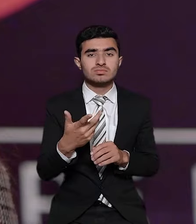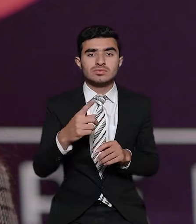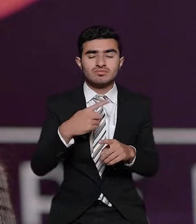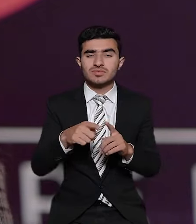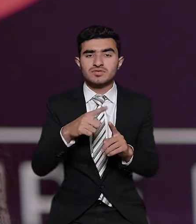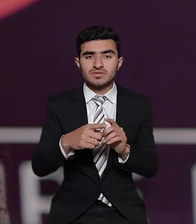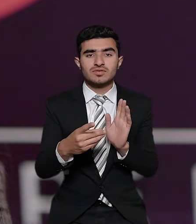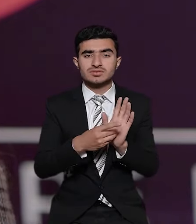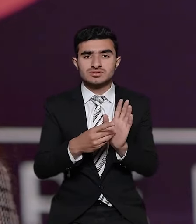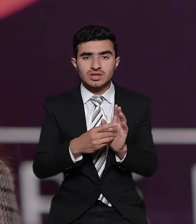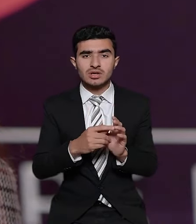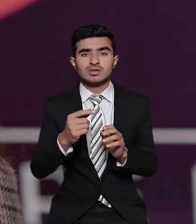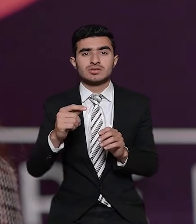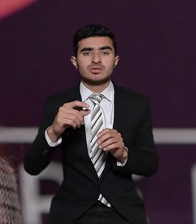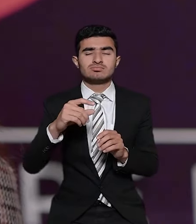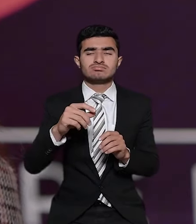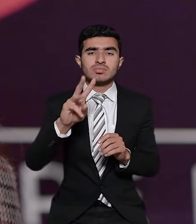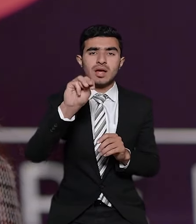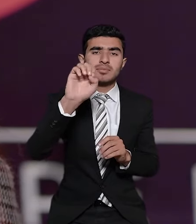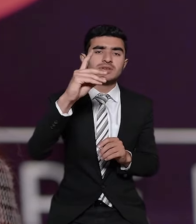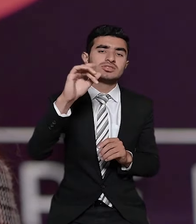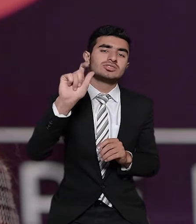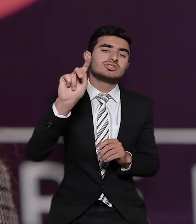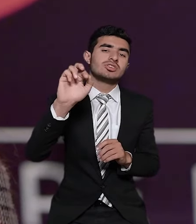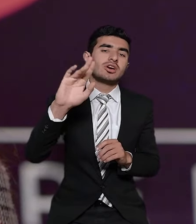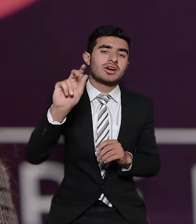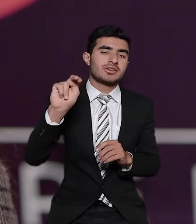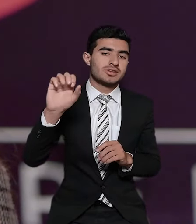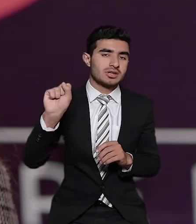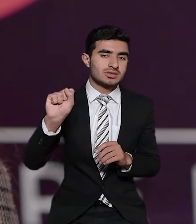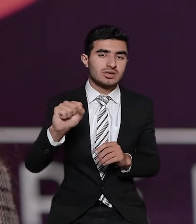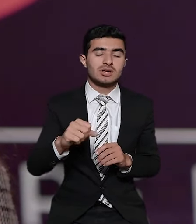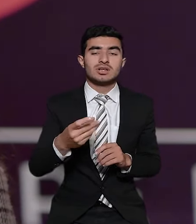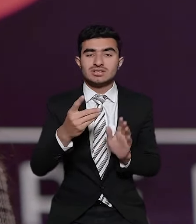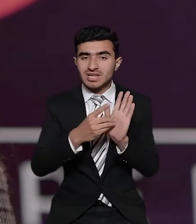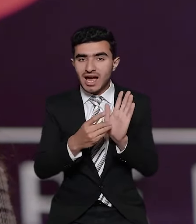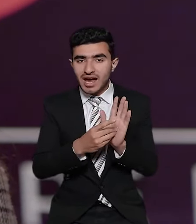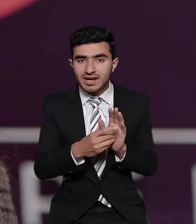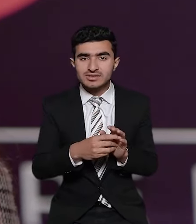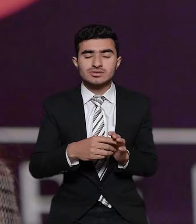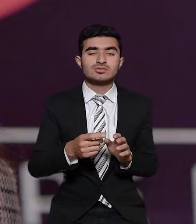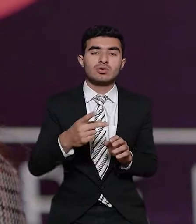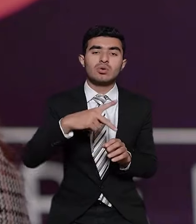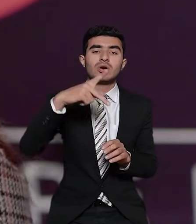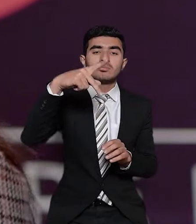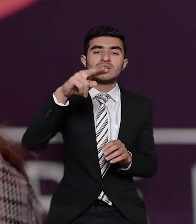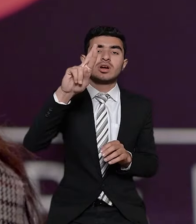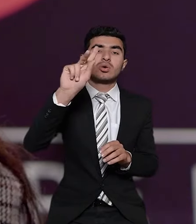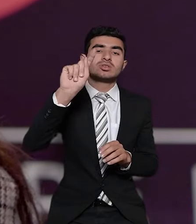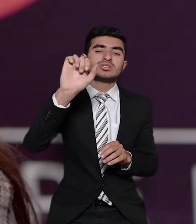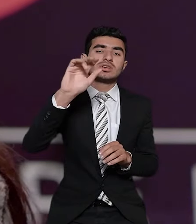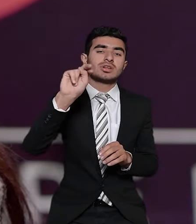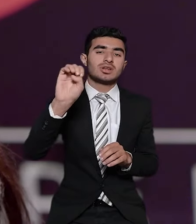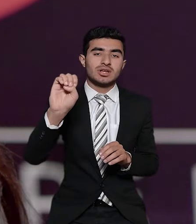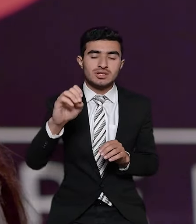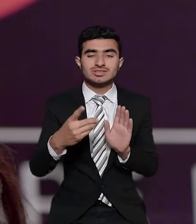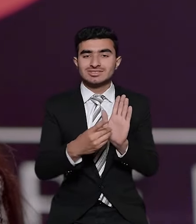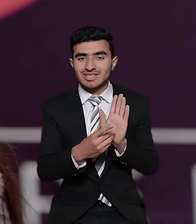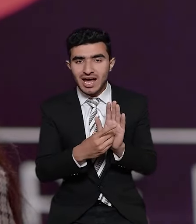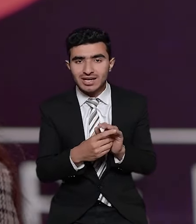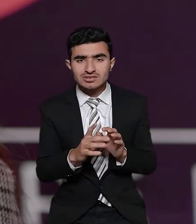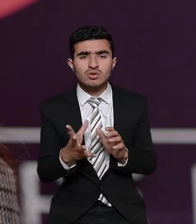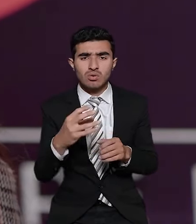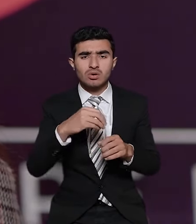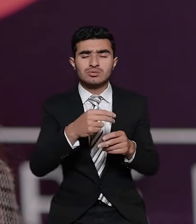رہا ہے، میڈیٹرینین ڈائٹس آ رہی ہیں، اینڈ آپ کی پروٹین ڈائٹس آ رہی ہیں. I personally